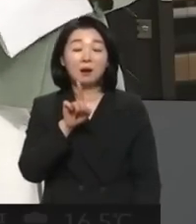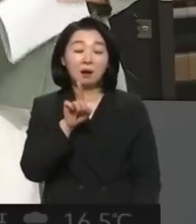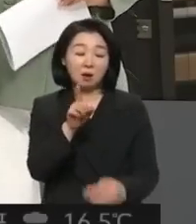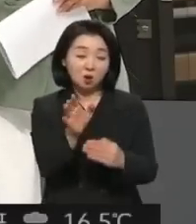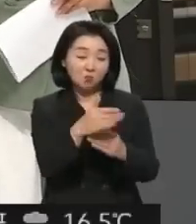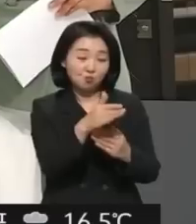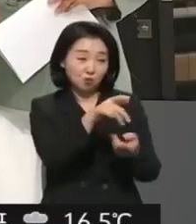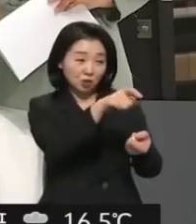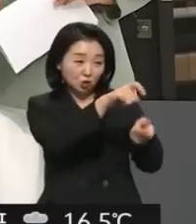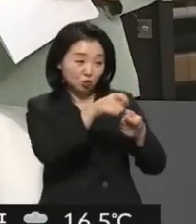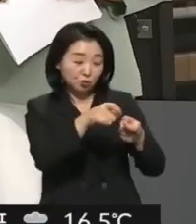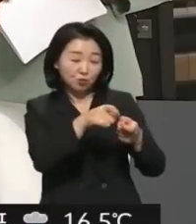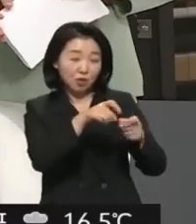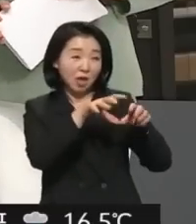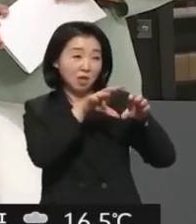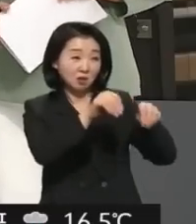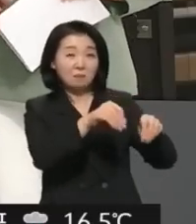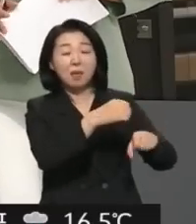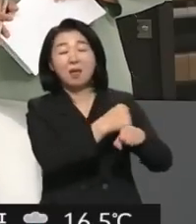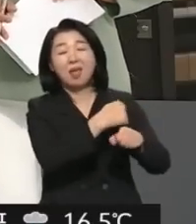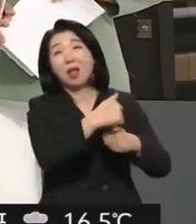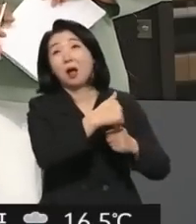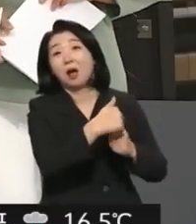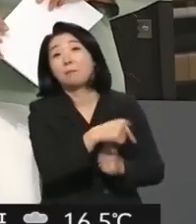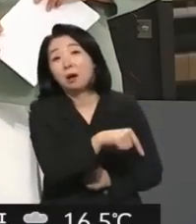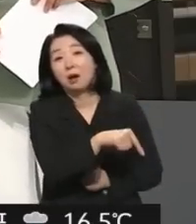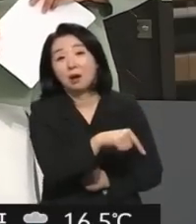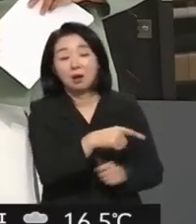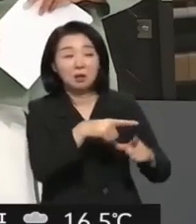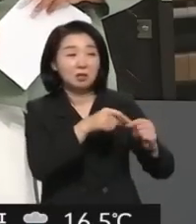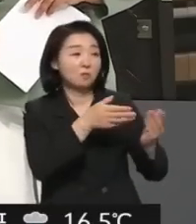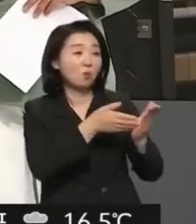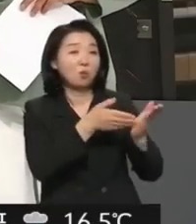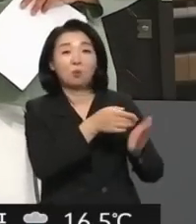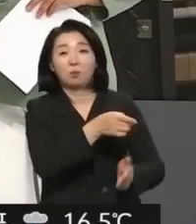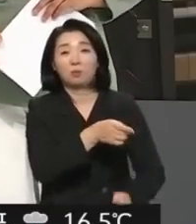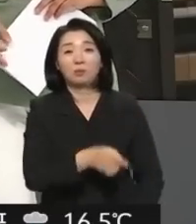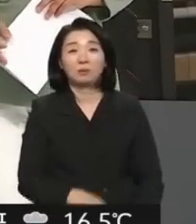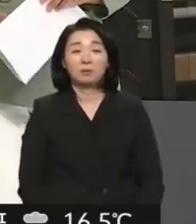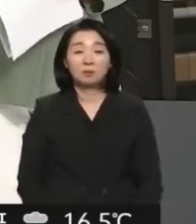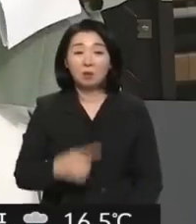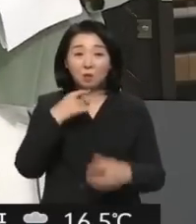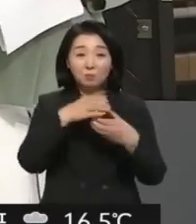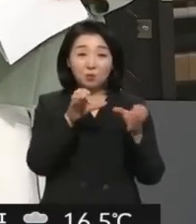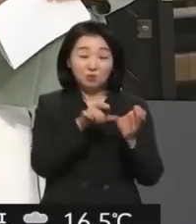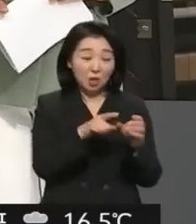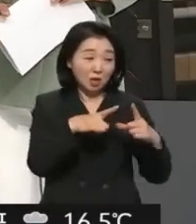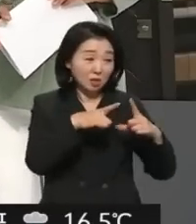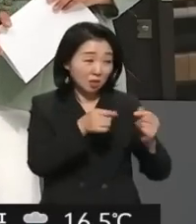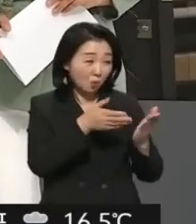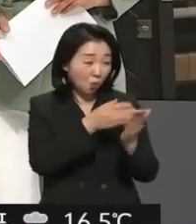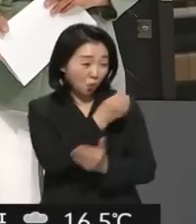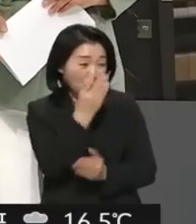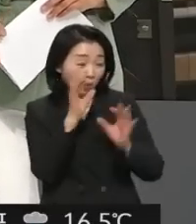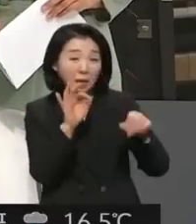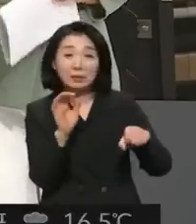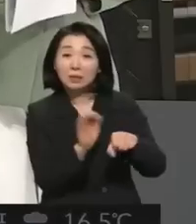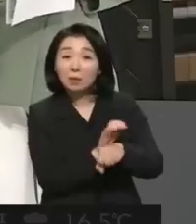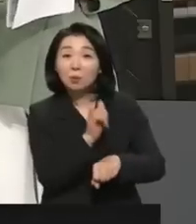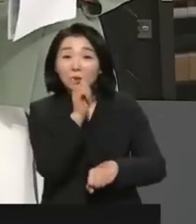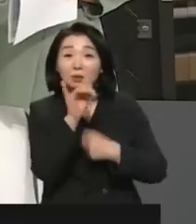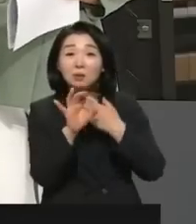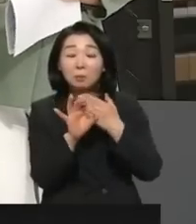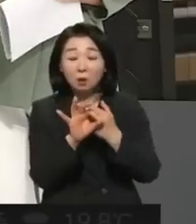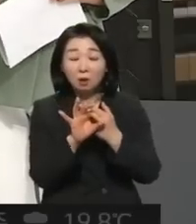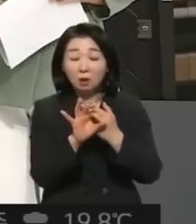규제 철폐까지 압박했다는 게 일본 언론들의 보도입니다. 민주당은 이런 일본 언론 보도가 잘못됐다면